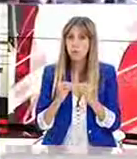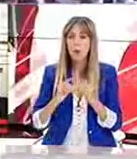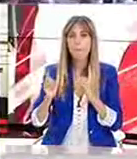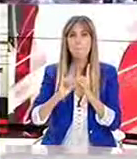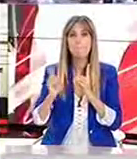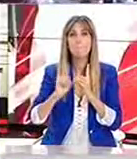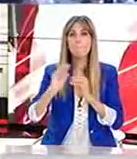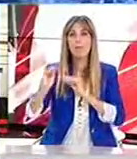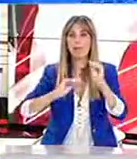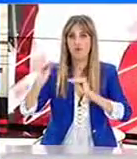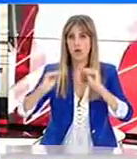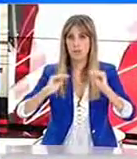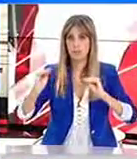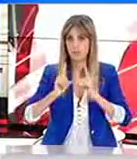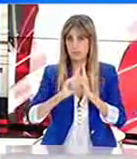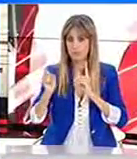ισοδύναμο